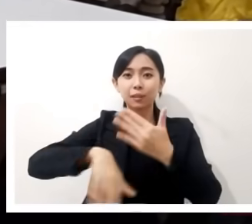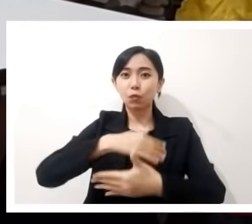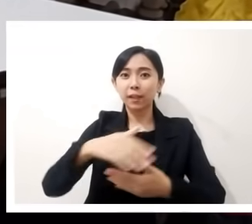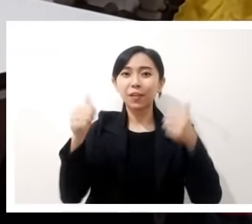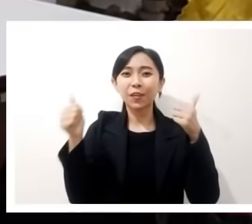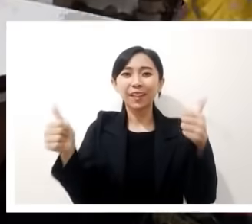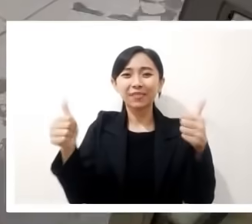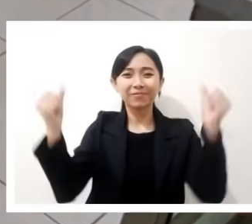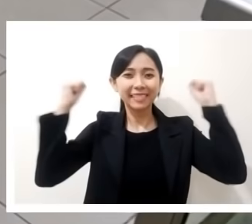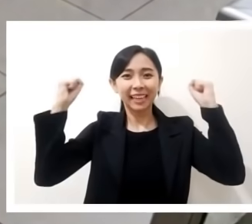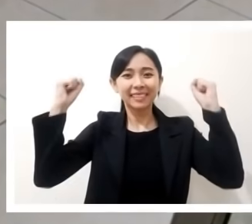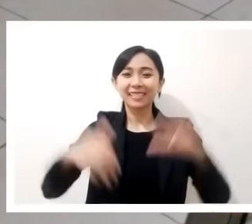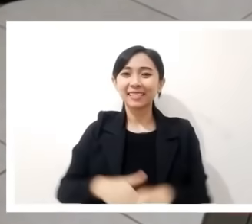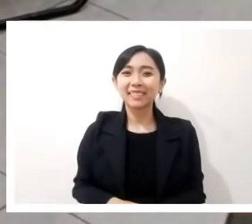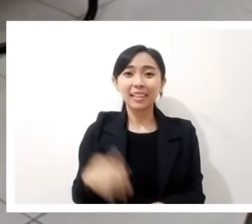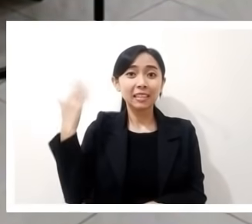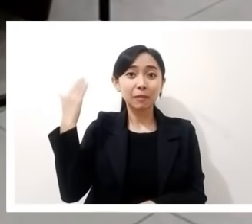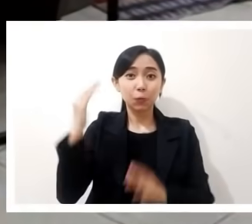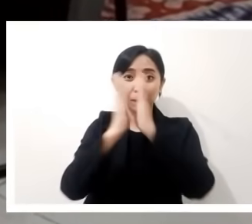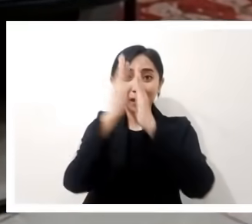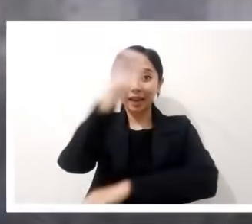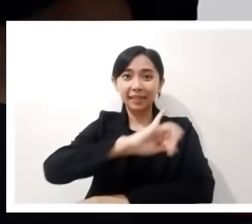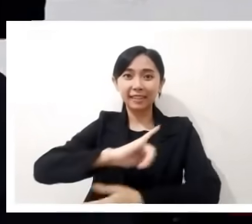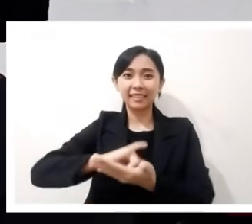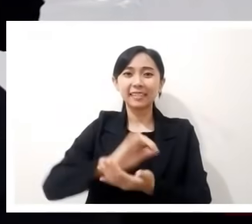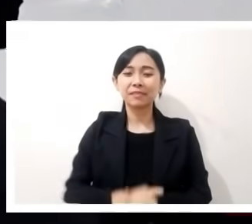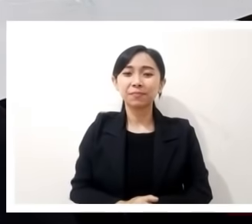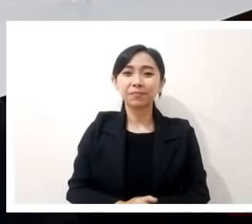sesaat sebelum syuting ibadah dimulai.